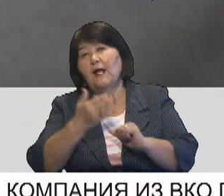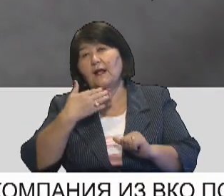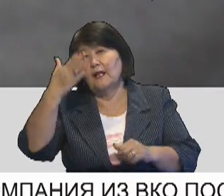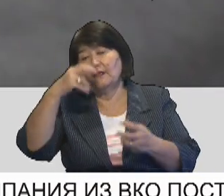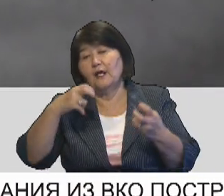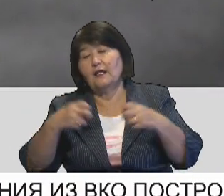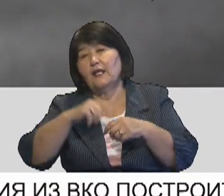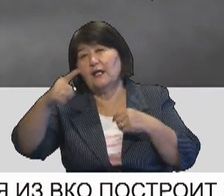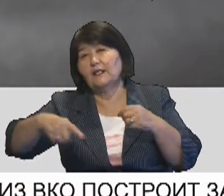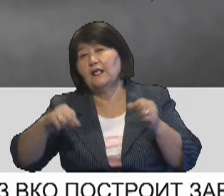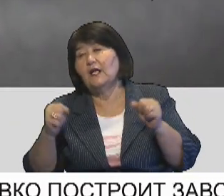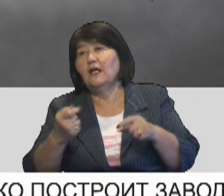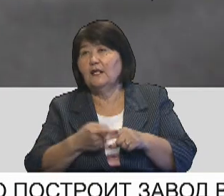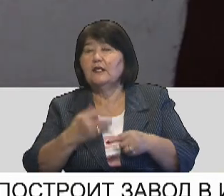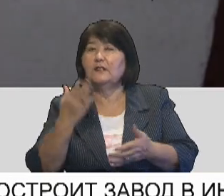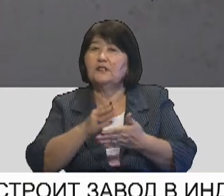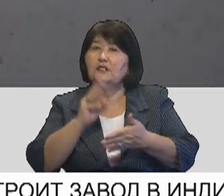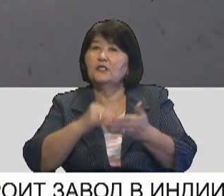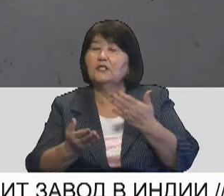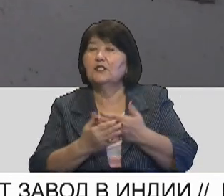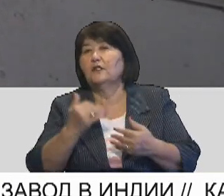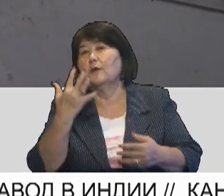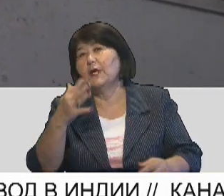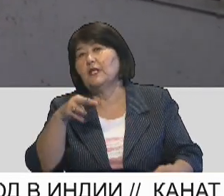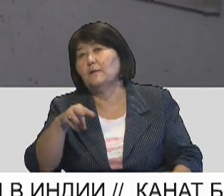резину на зимнюю, иначе налагается штраф в размере